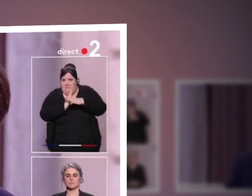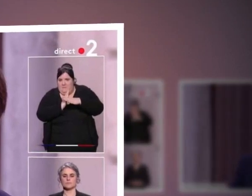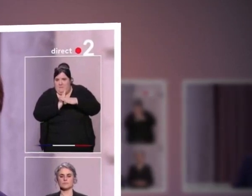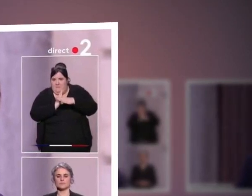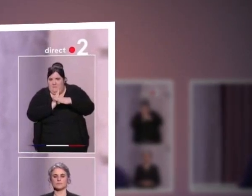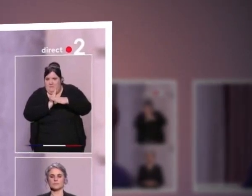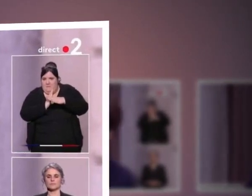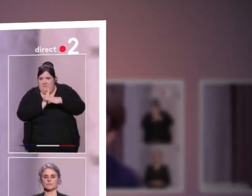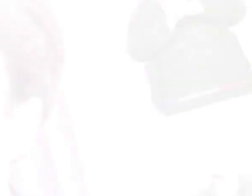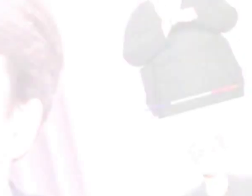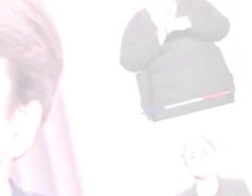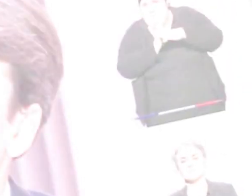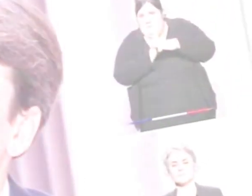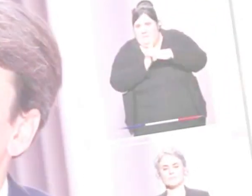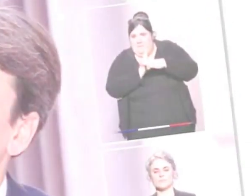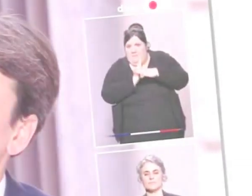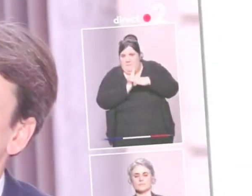Émilie.